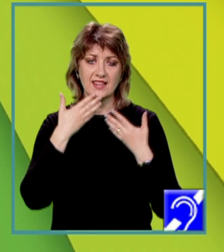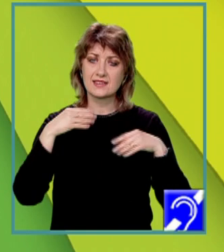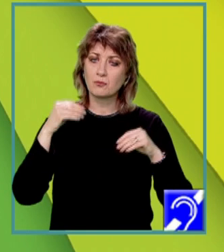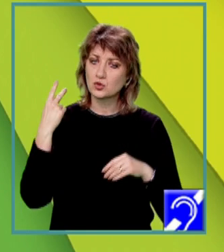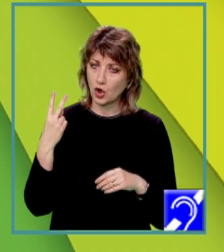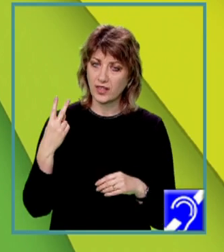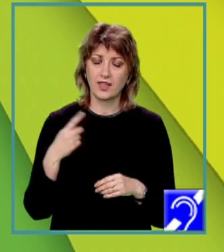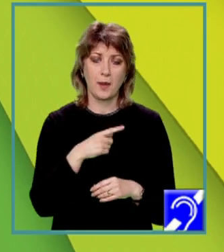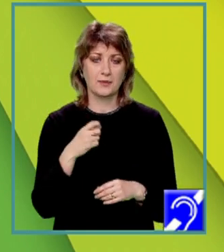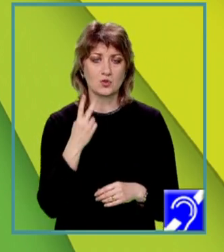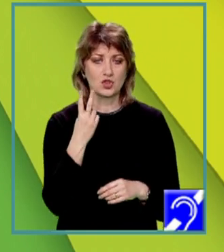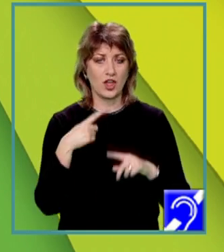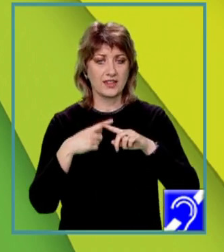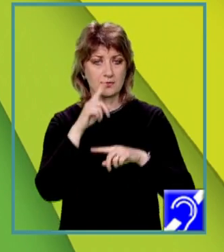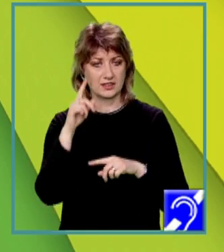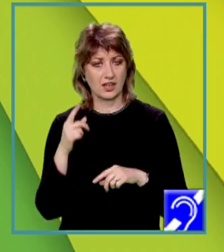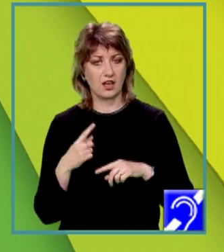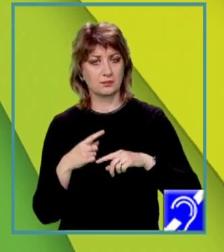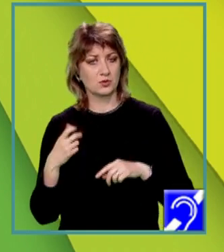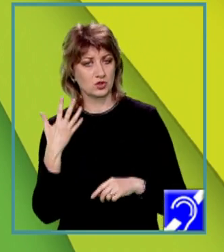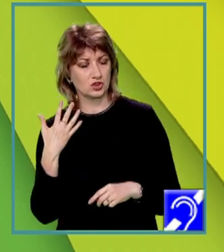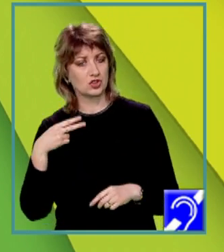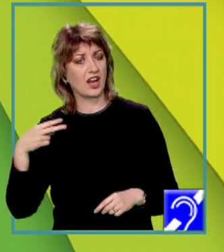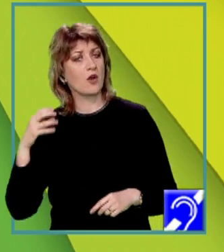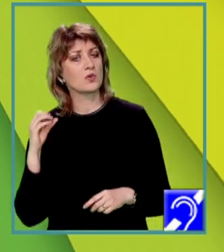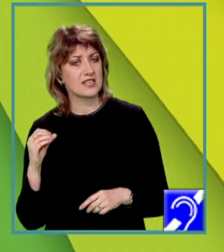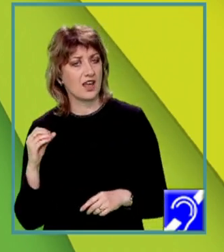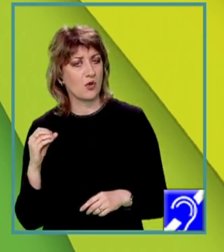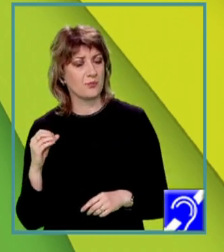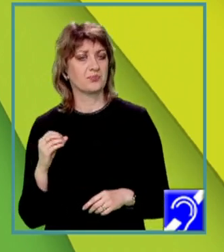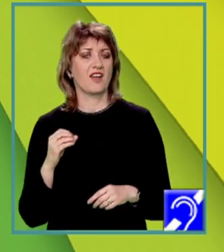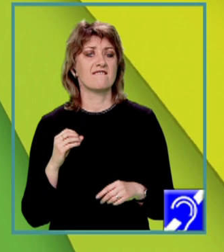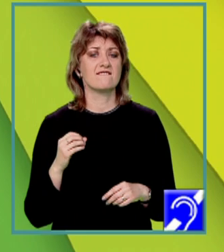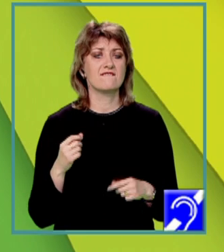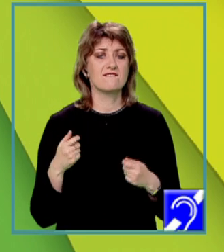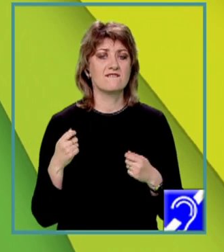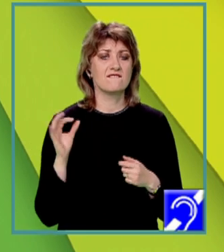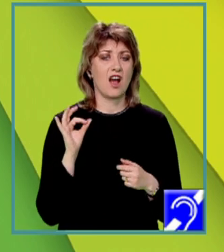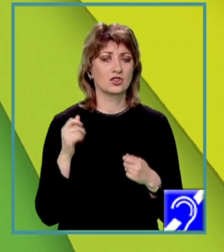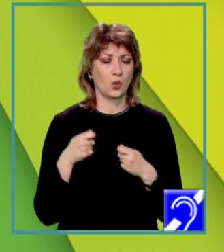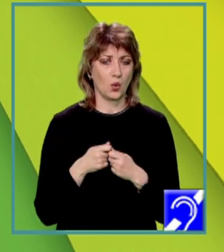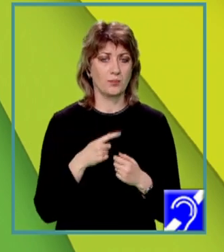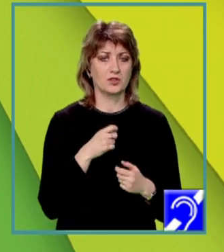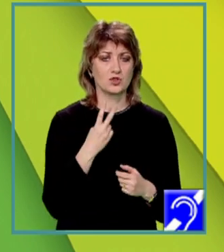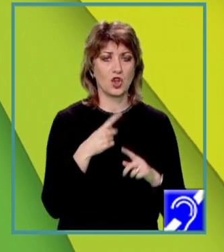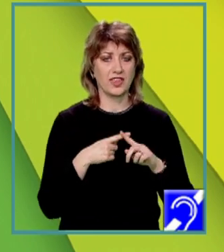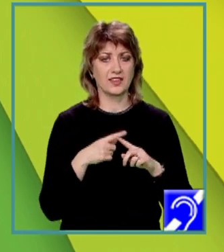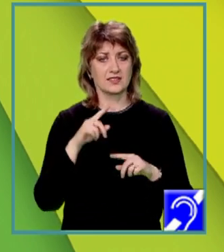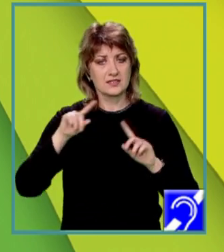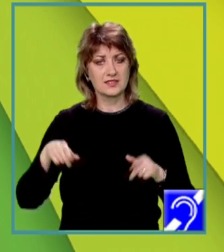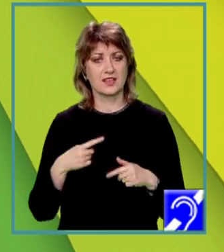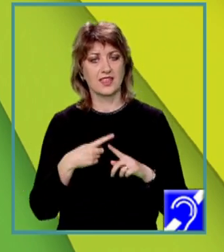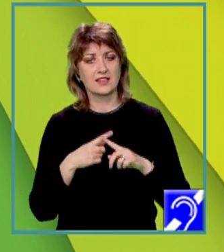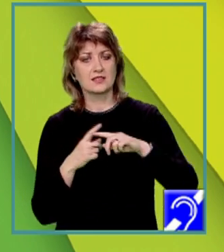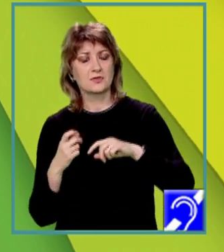minus 2 x pătrat minus 5 x este egal cu zero iarăși factor comun x pe lângă 2x minus cinci este egal cu zero